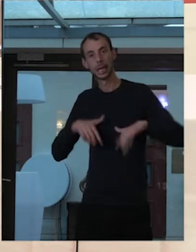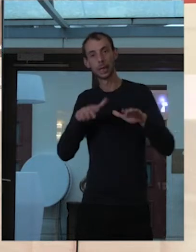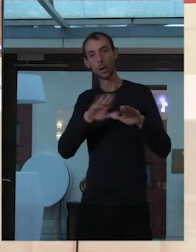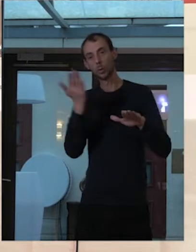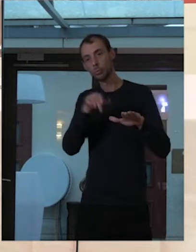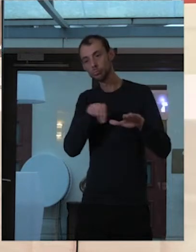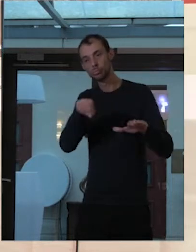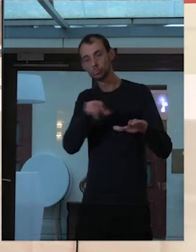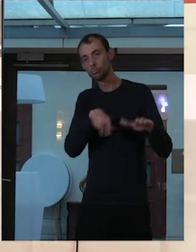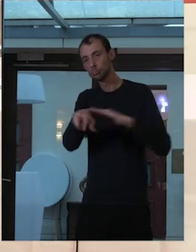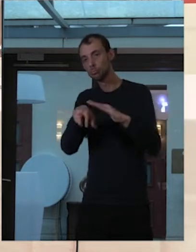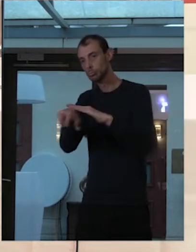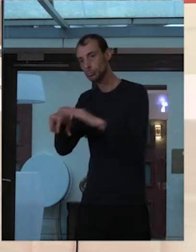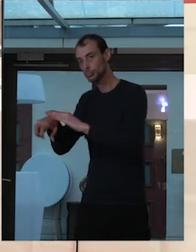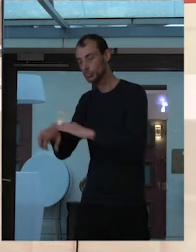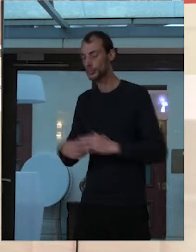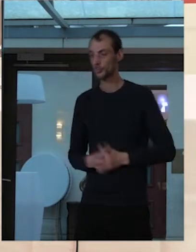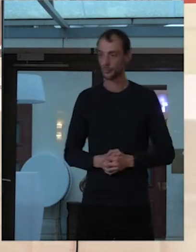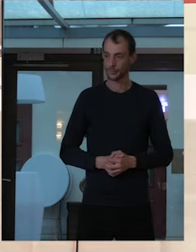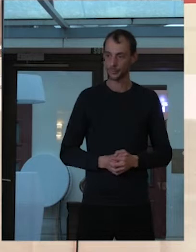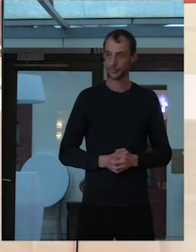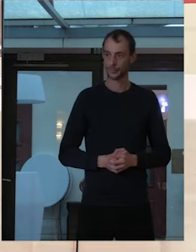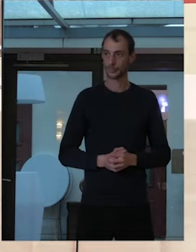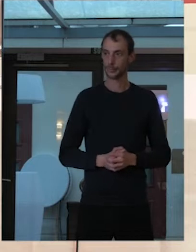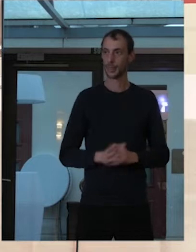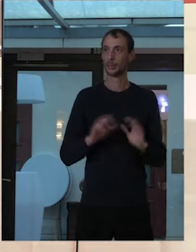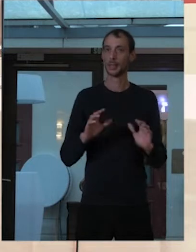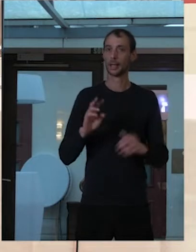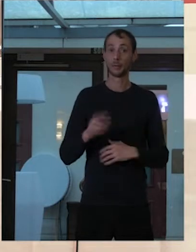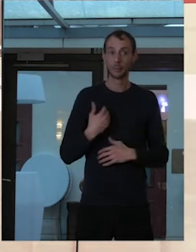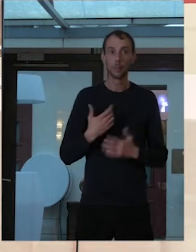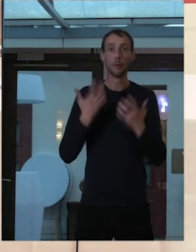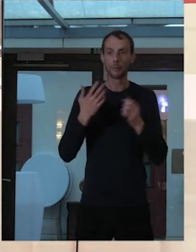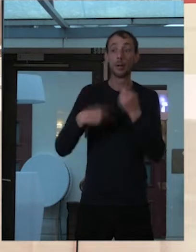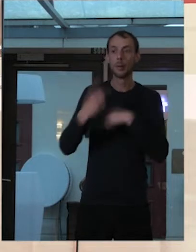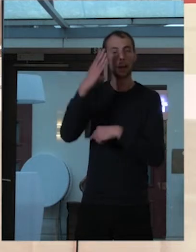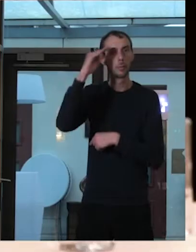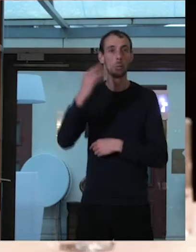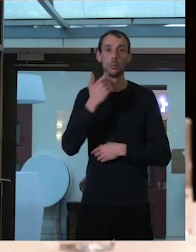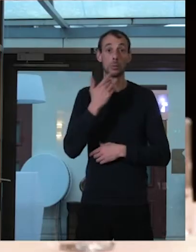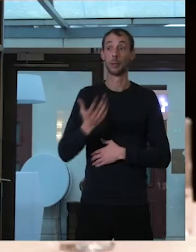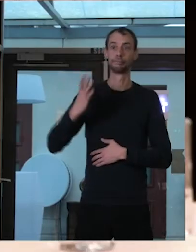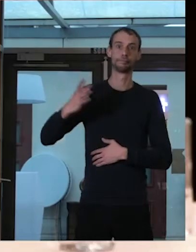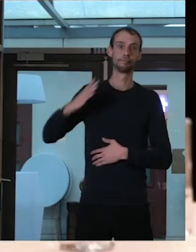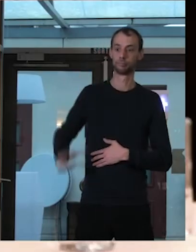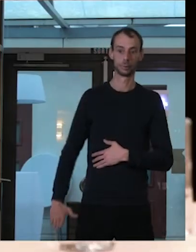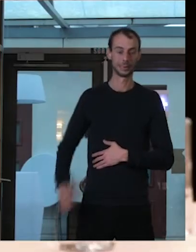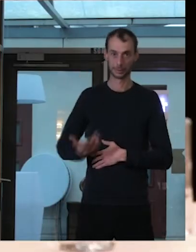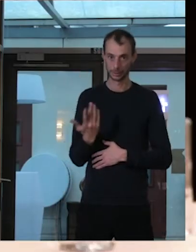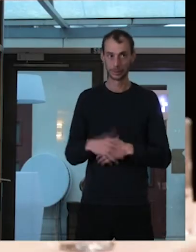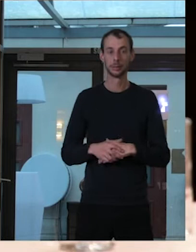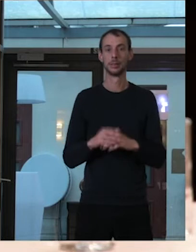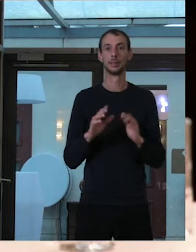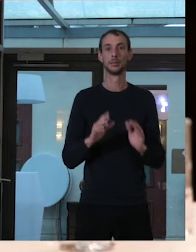en fait, la question de vouloir en faire mon métier, ça a toujours été le cas. Mais aujourd'hui, j'ai beaucoup de mal à me